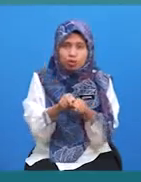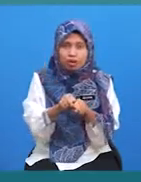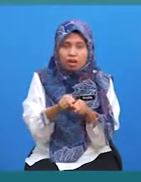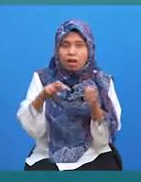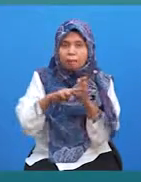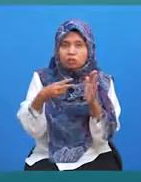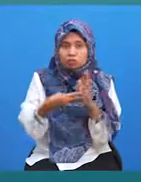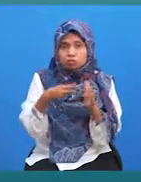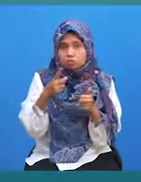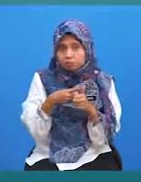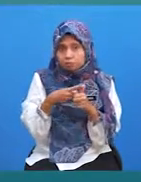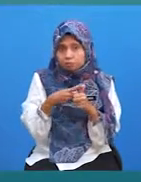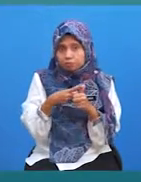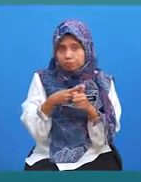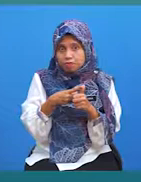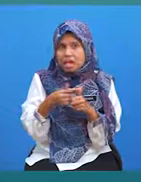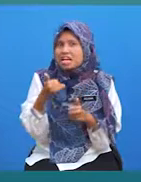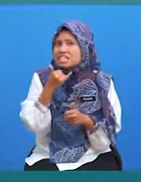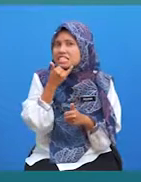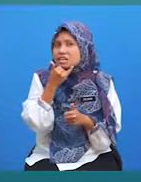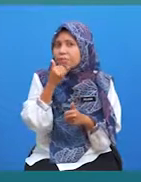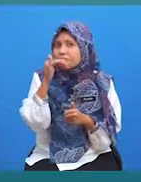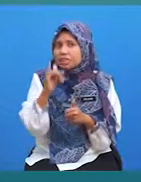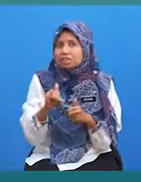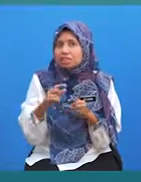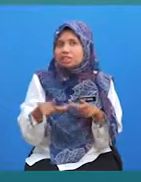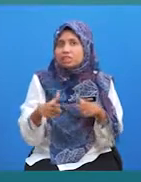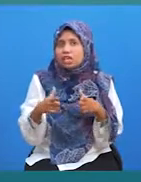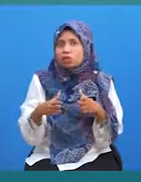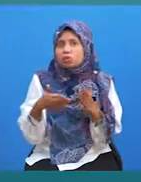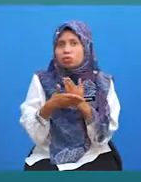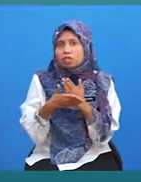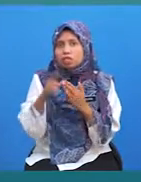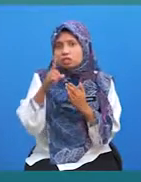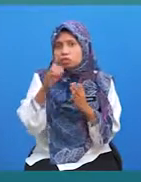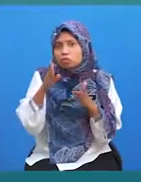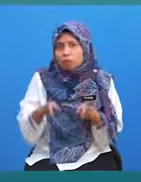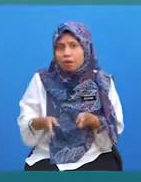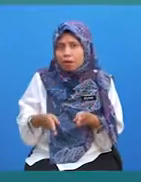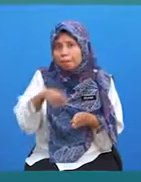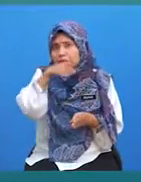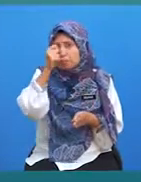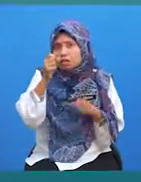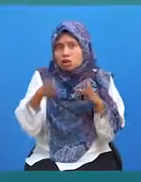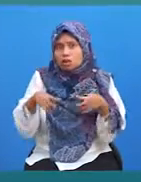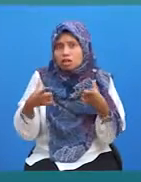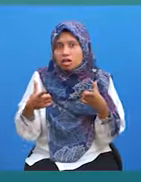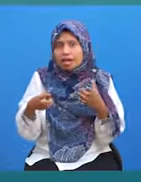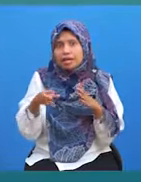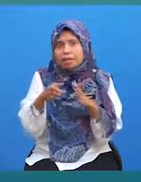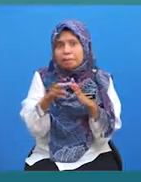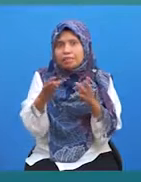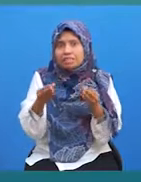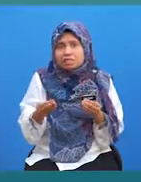Maksud pertama ialah kesilapan yang dilakukan oleh seseorang menyebabkan